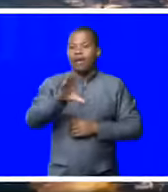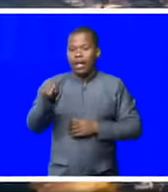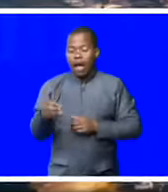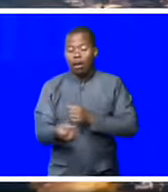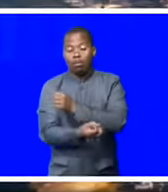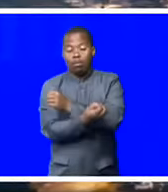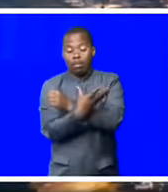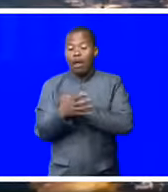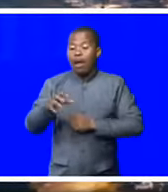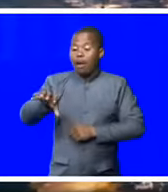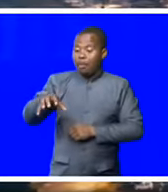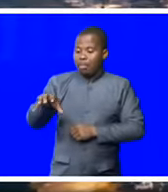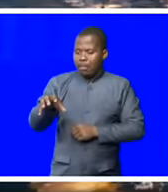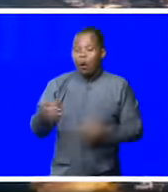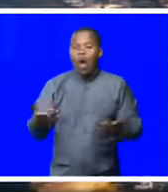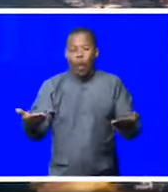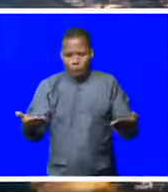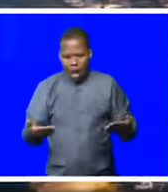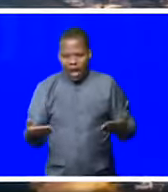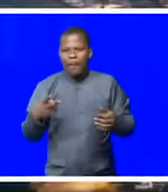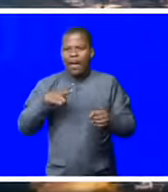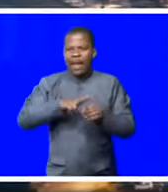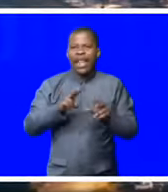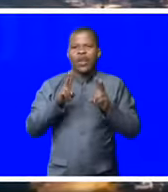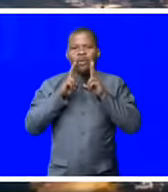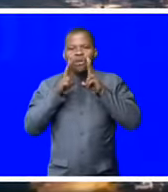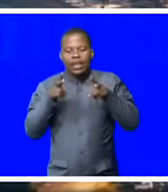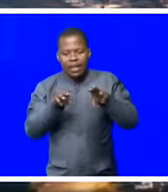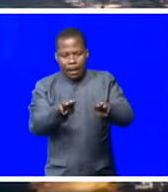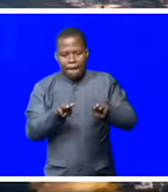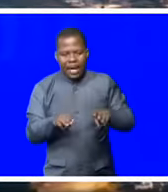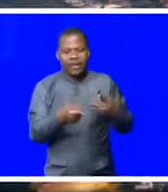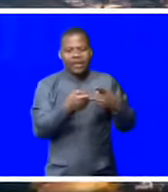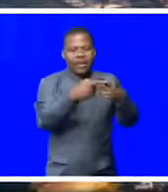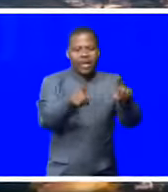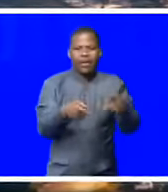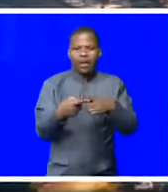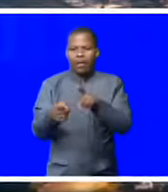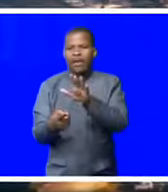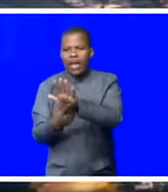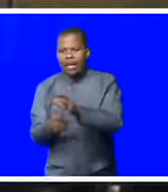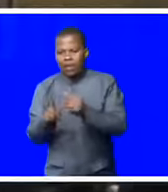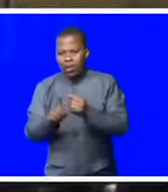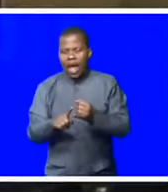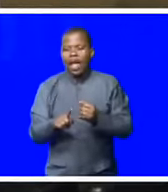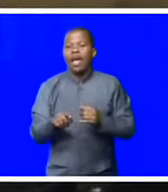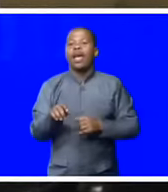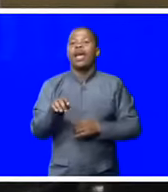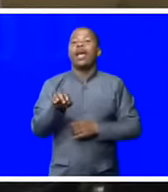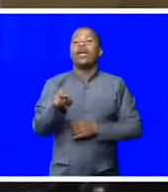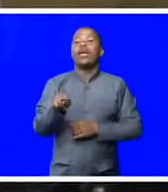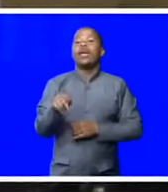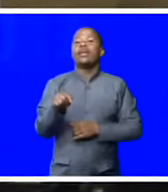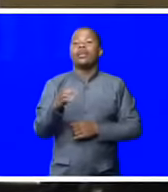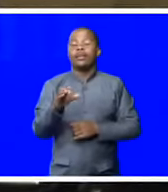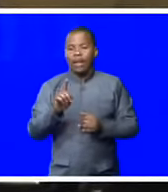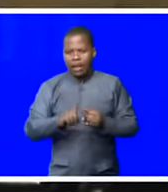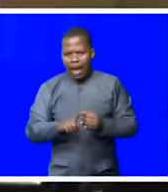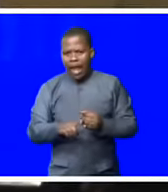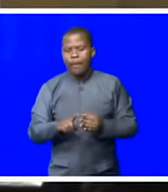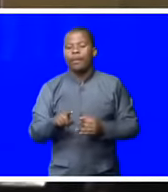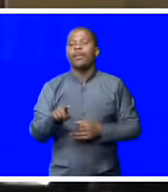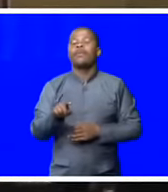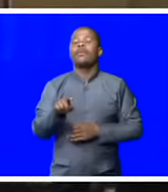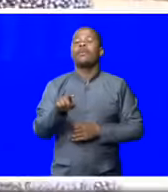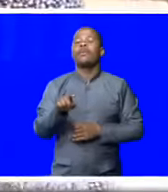etifaka ekhathi eMsamo naseMlilwane. Inzathelo yalomsakato isihlanganisele nangombiko. Ibandla lamathathu etekuvakasha